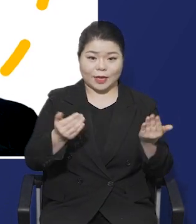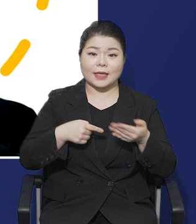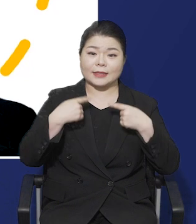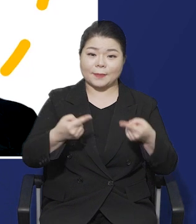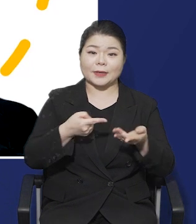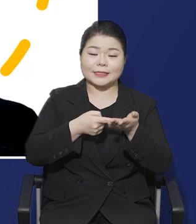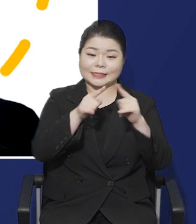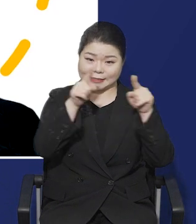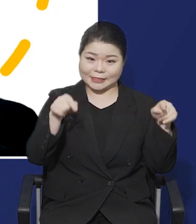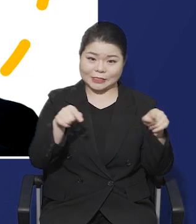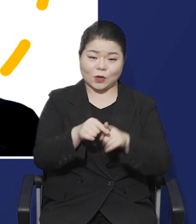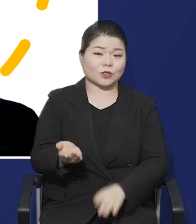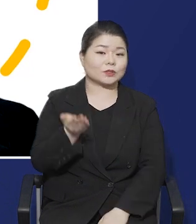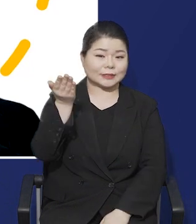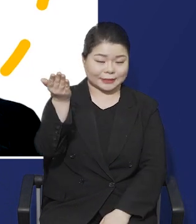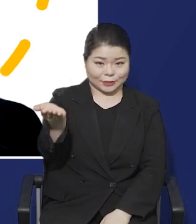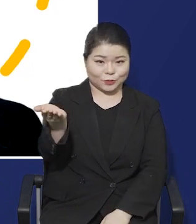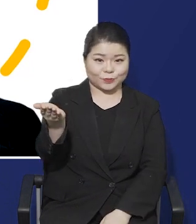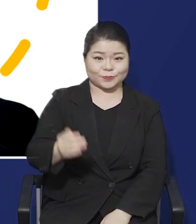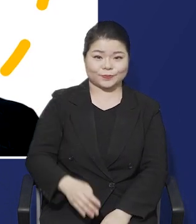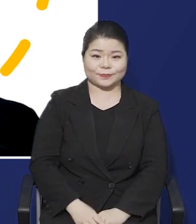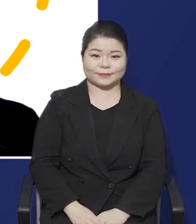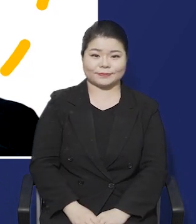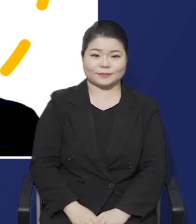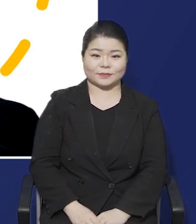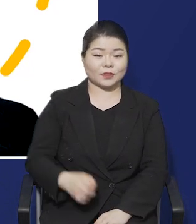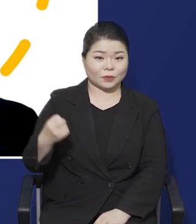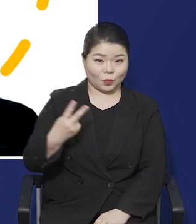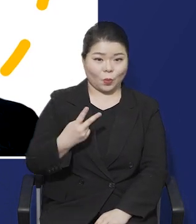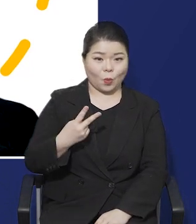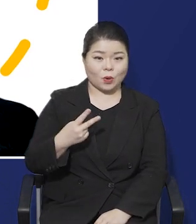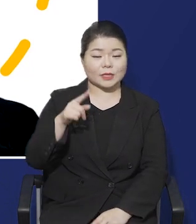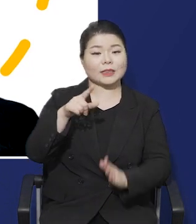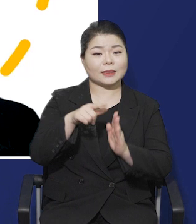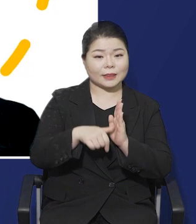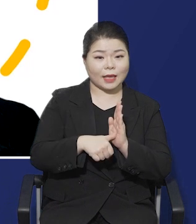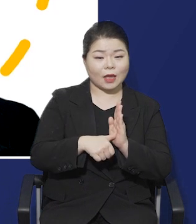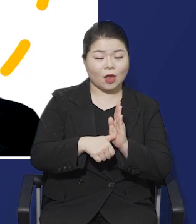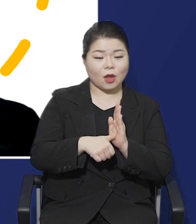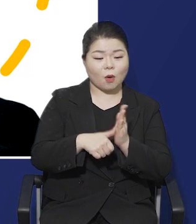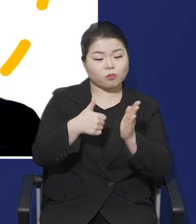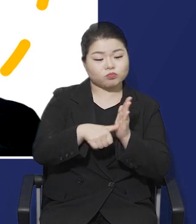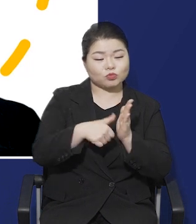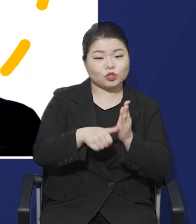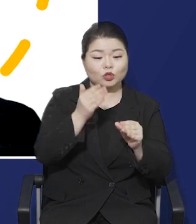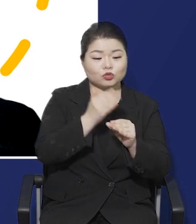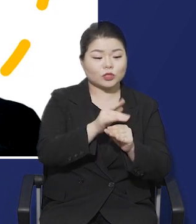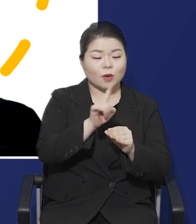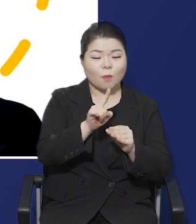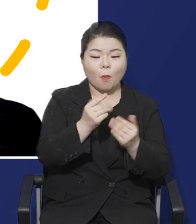신청을 주최자에게 제출을 해야 됩니다. 그리고 또 이 시기에는 어떤